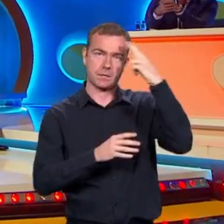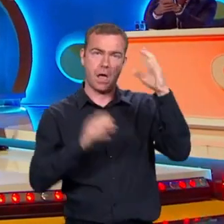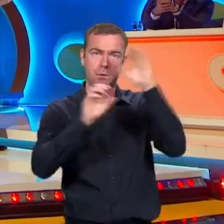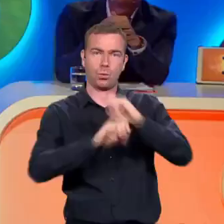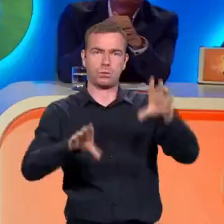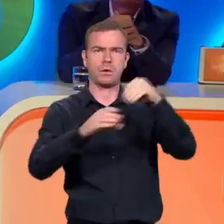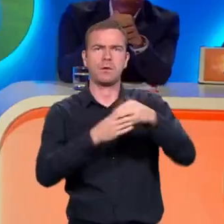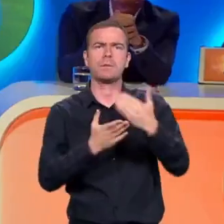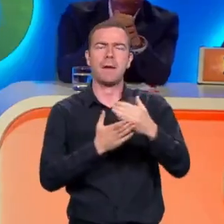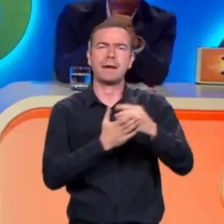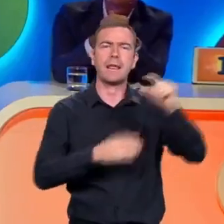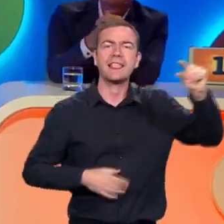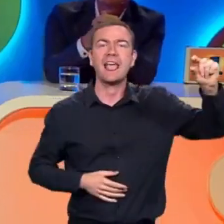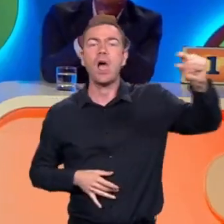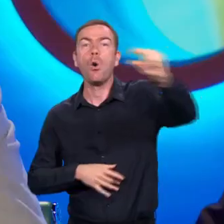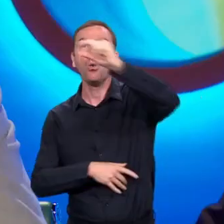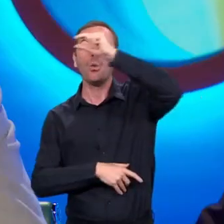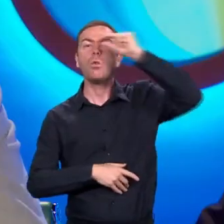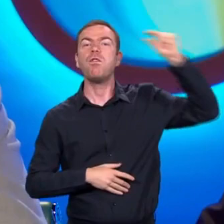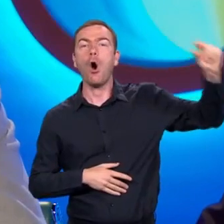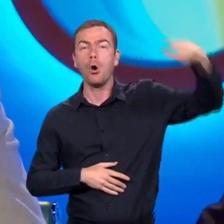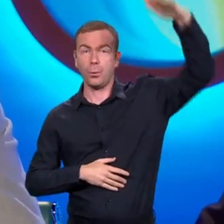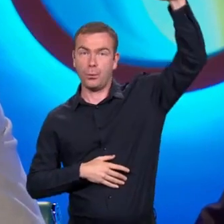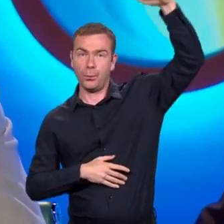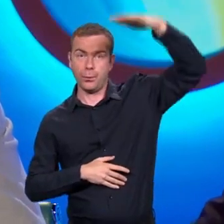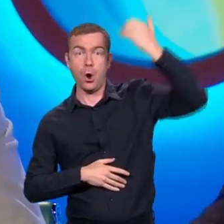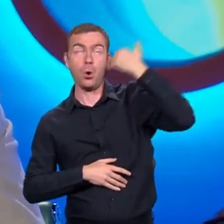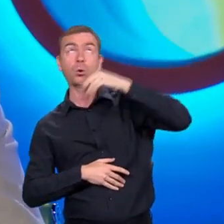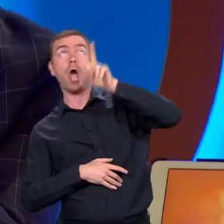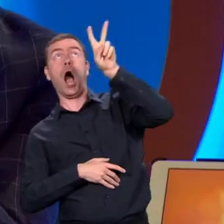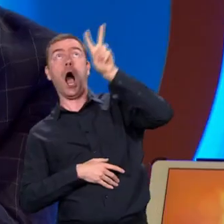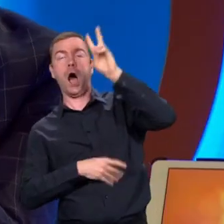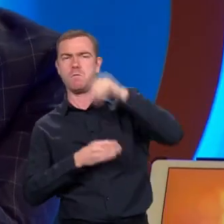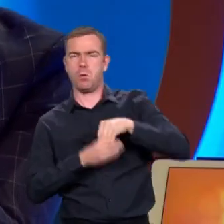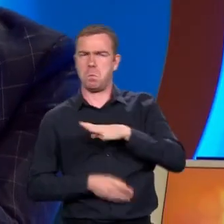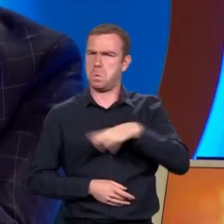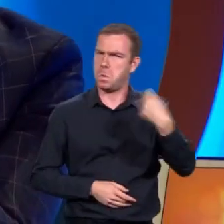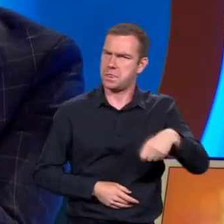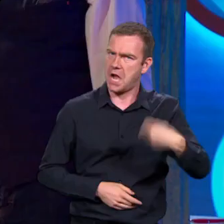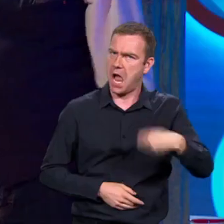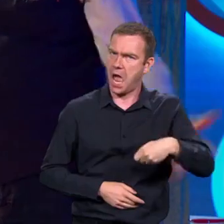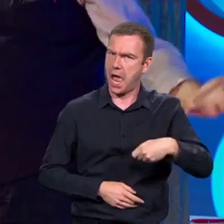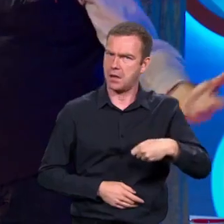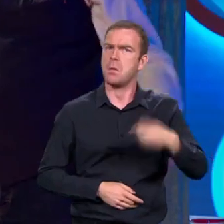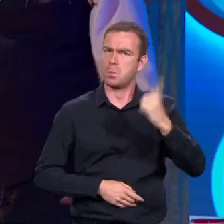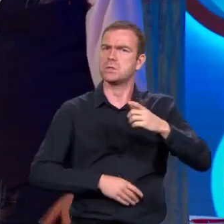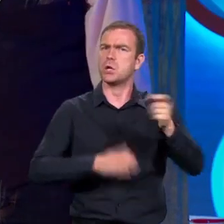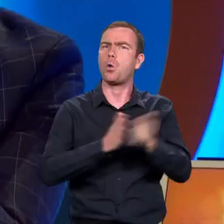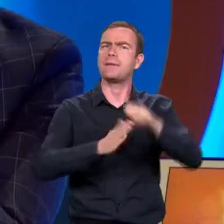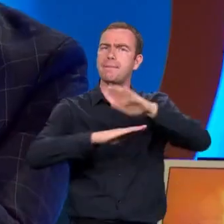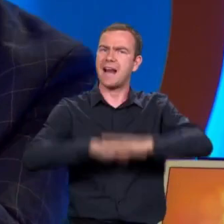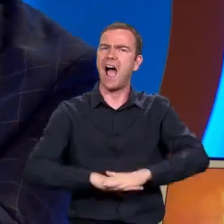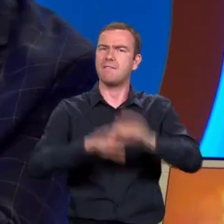prostě nad lidma objeví lítající talíř nebo velký dinosaurus, brontosaurus. A vy víte, jak to robí?